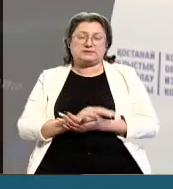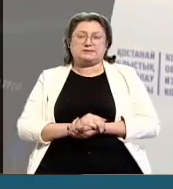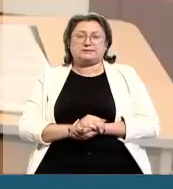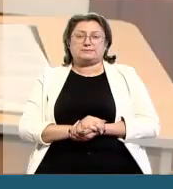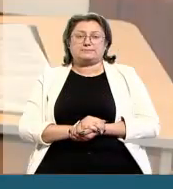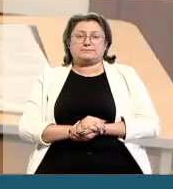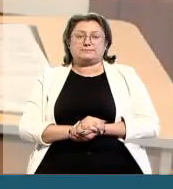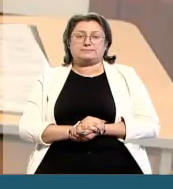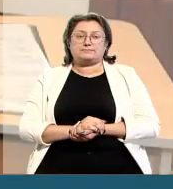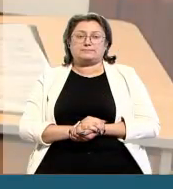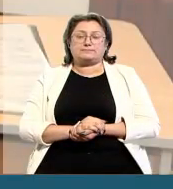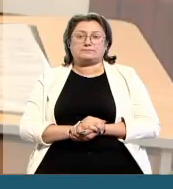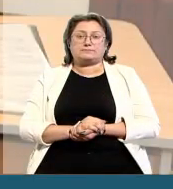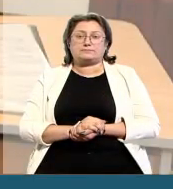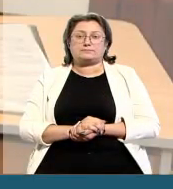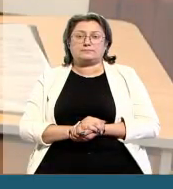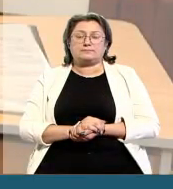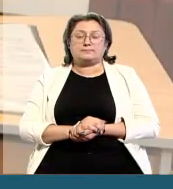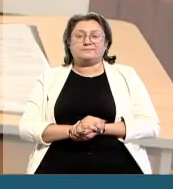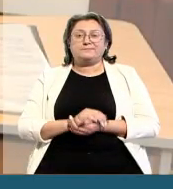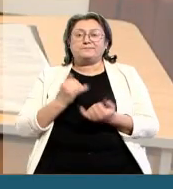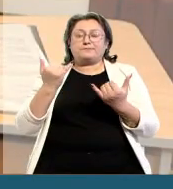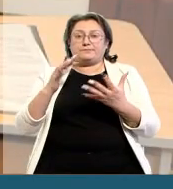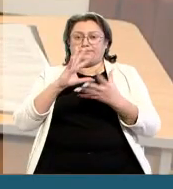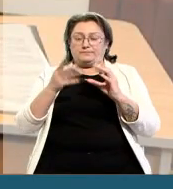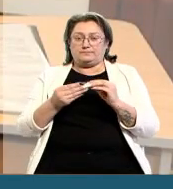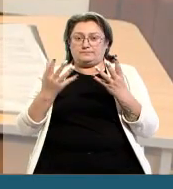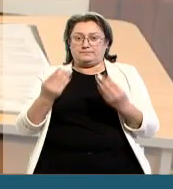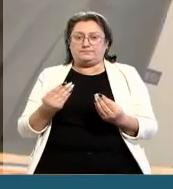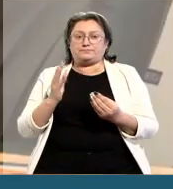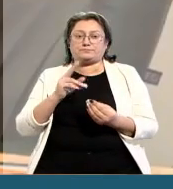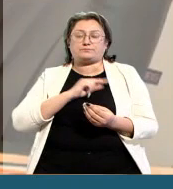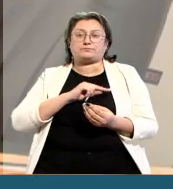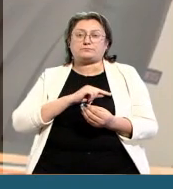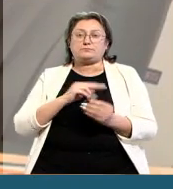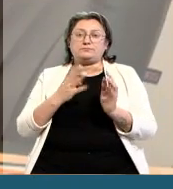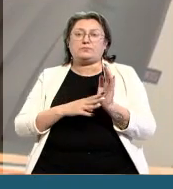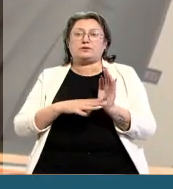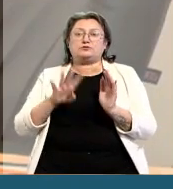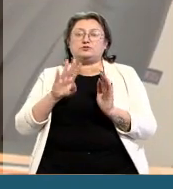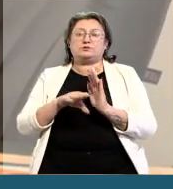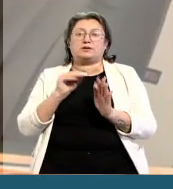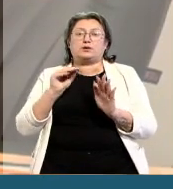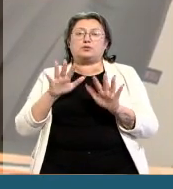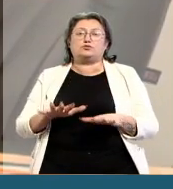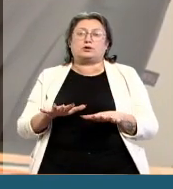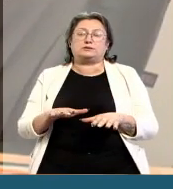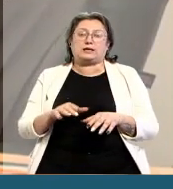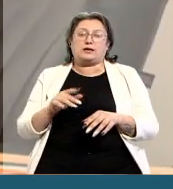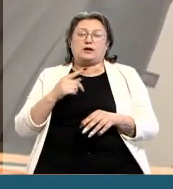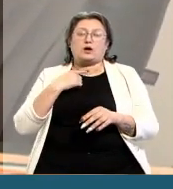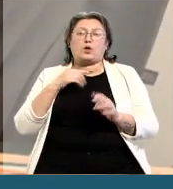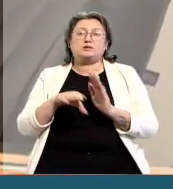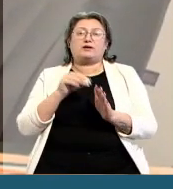таратылды. Науқан күні облыста барлығы 94 сайлау учаскісі жұмыс істейтін болады. Дауыс беру әдеттегідей дәстүрлі форматта өтеді.